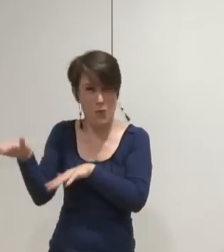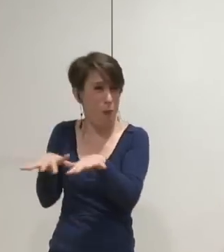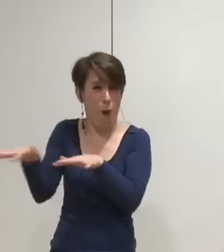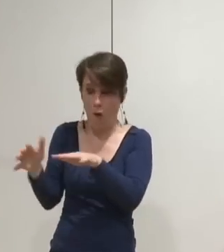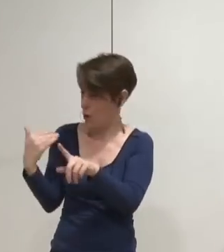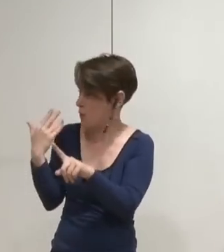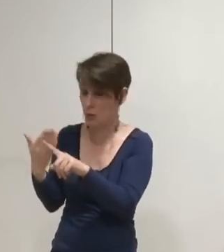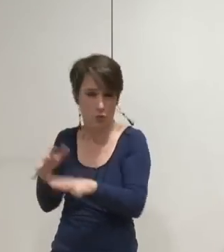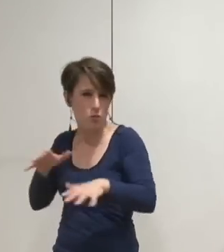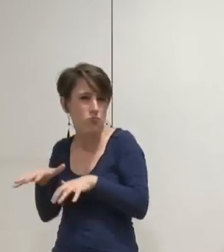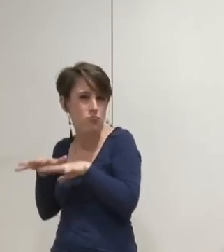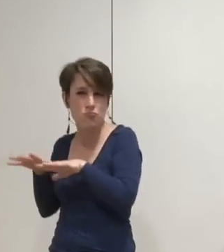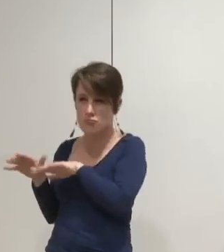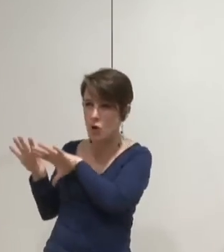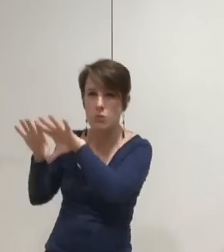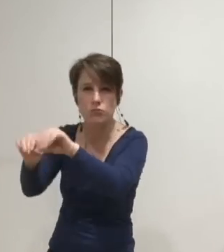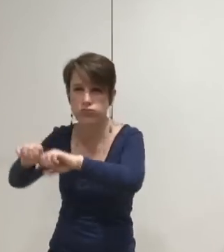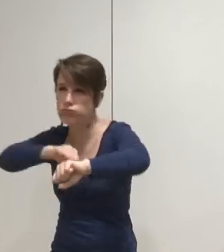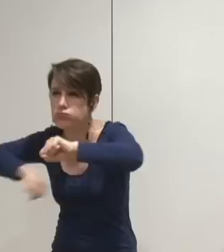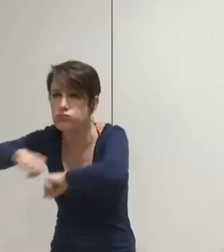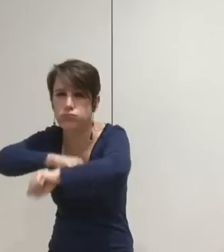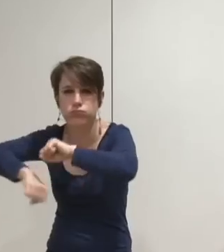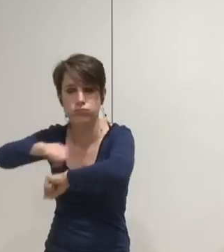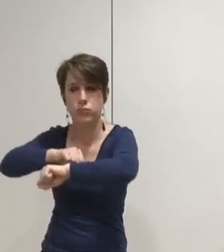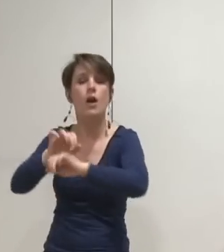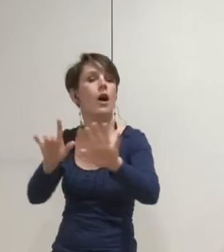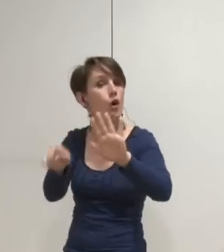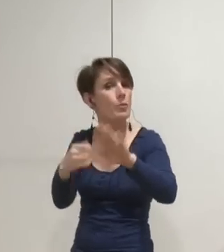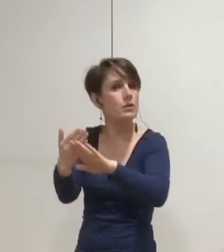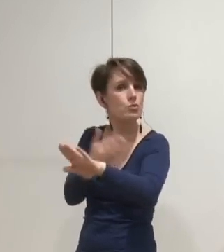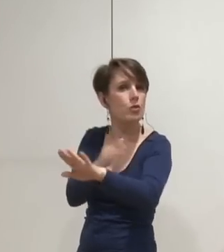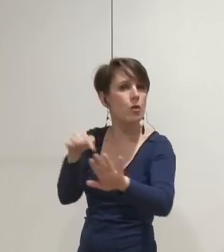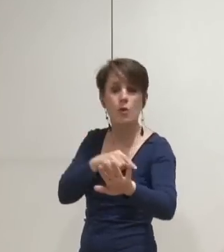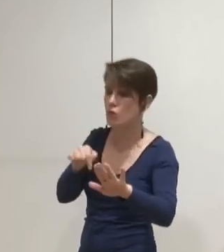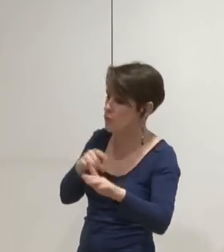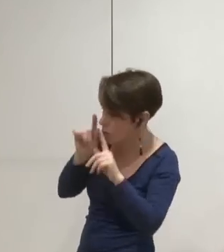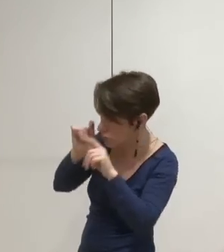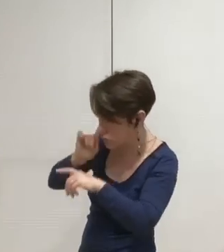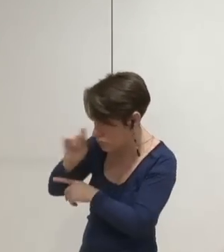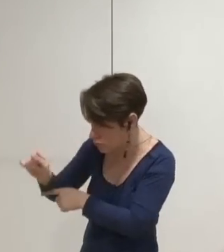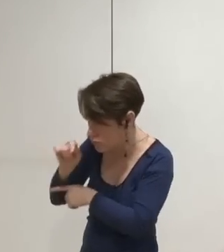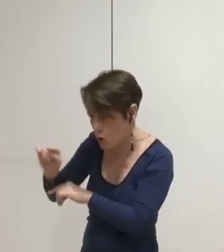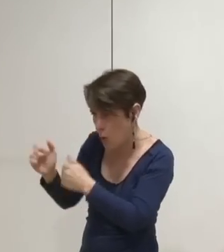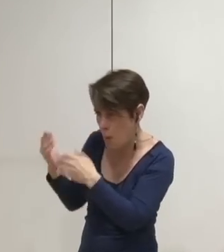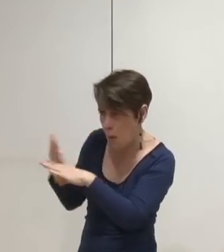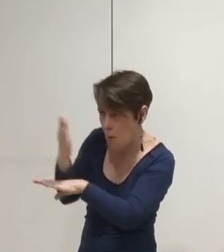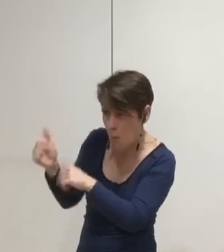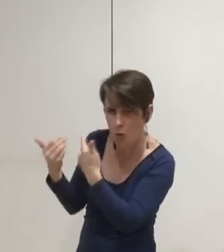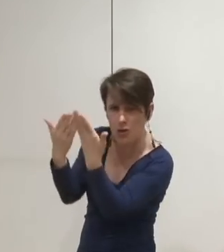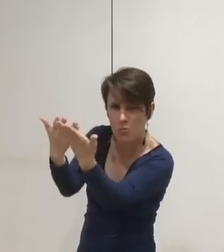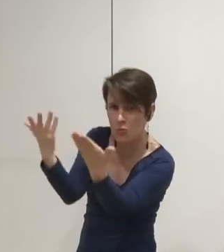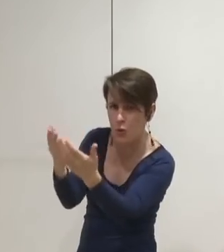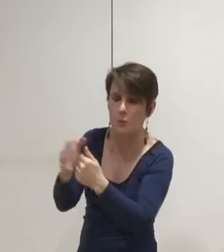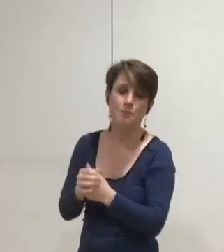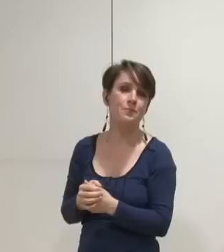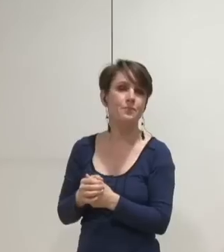précis ces attributions feront l'objet d'une instruction du service en fonction des propositions soumises à la ville la ville de grenobble